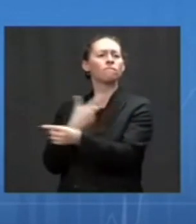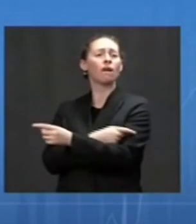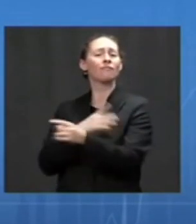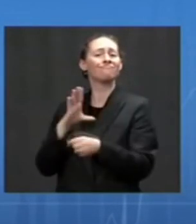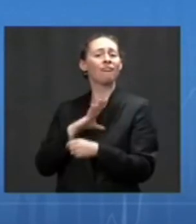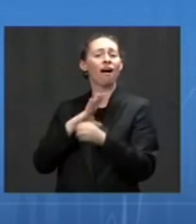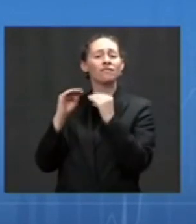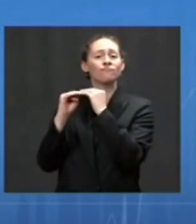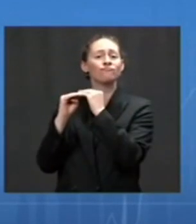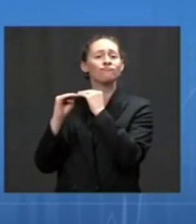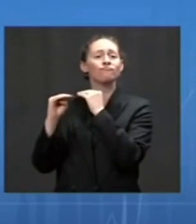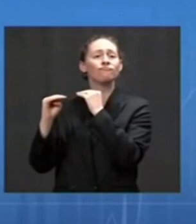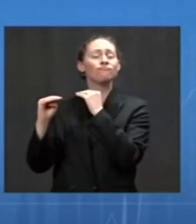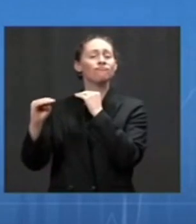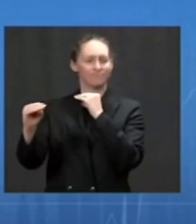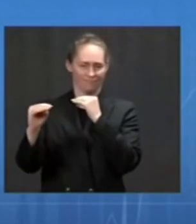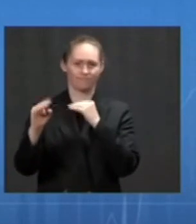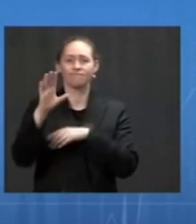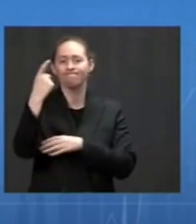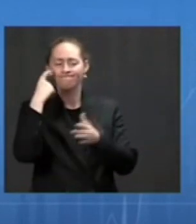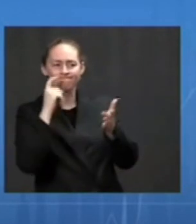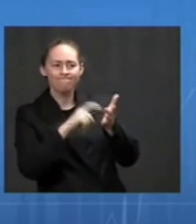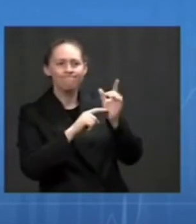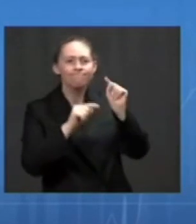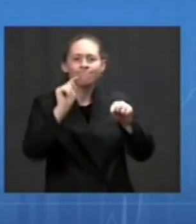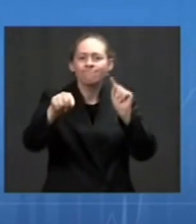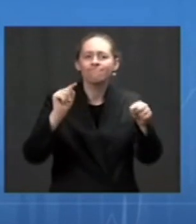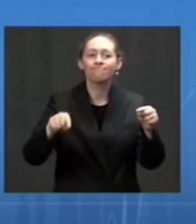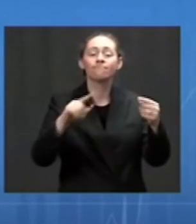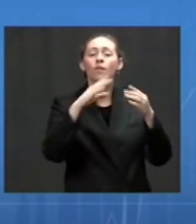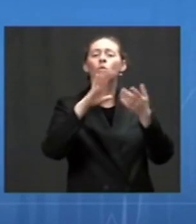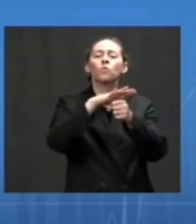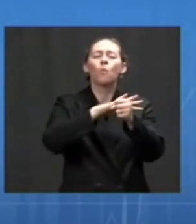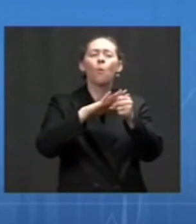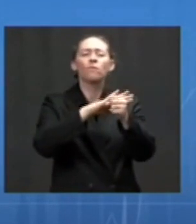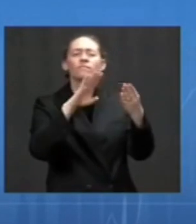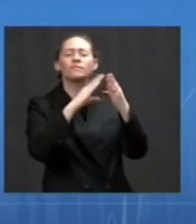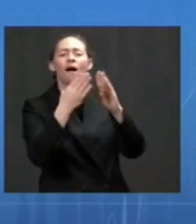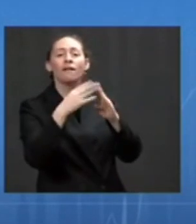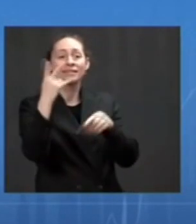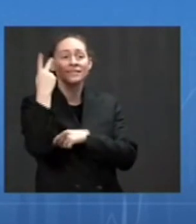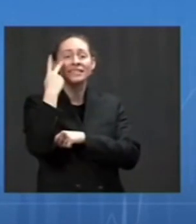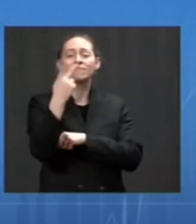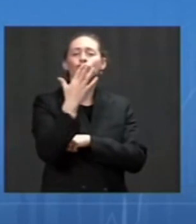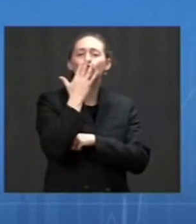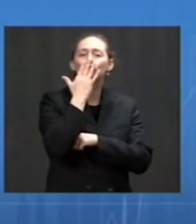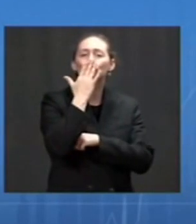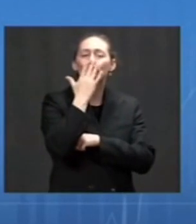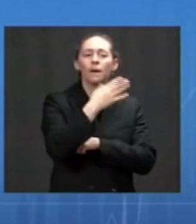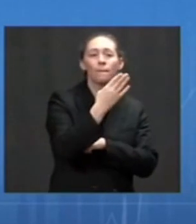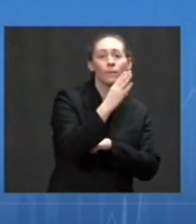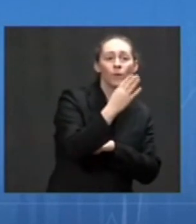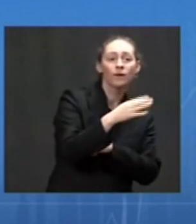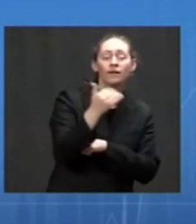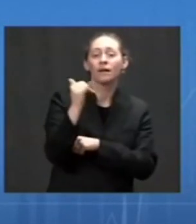en bonne santé. Vous pouvez voir les schémas de flambée locale dans les cas de transmission communautaire. Les comtés bleus et jaunes ont des niveaux de transmission